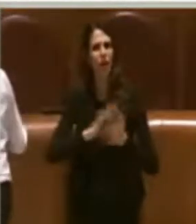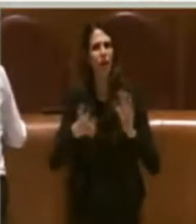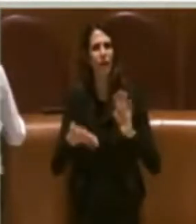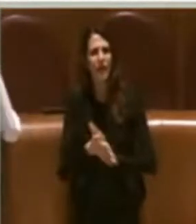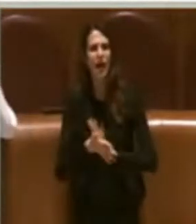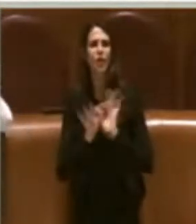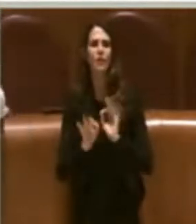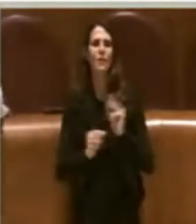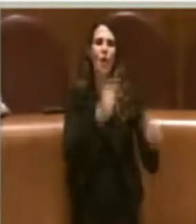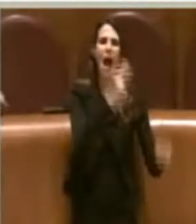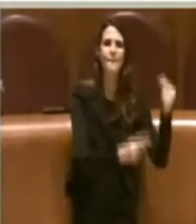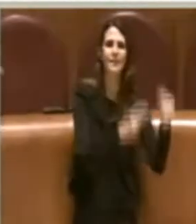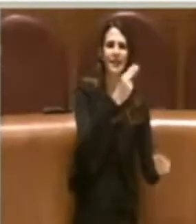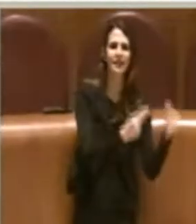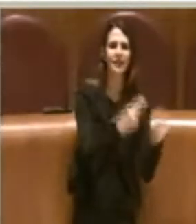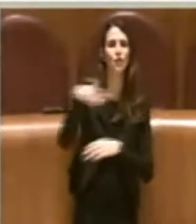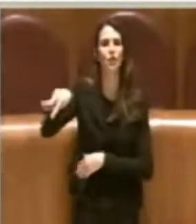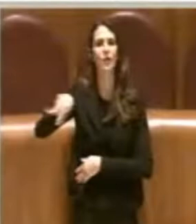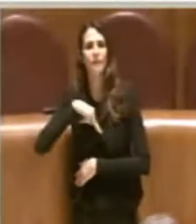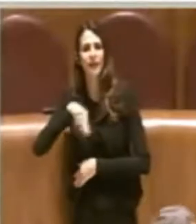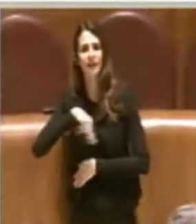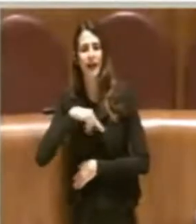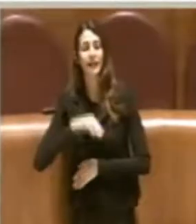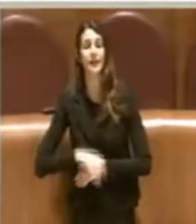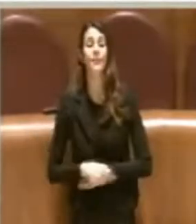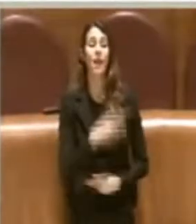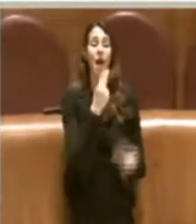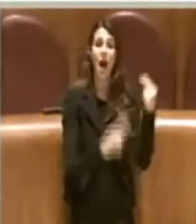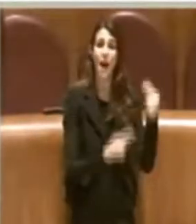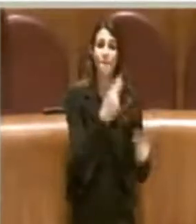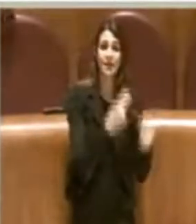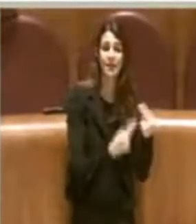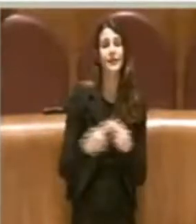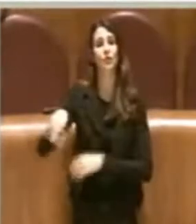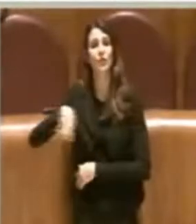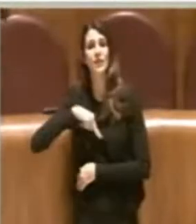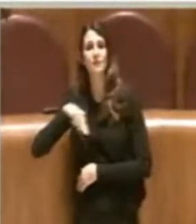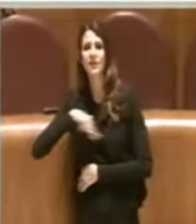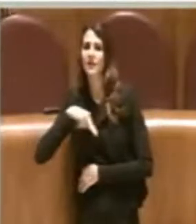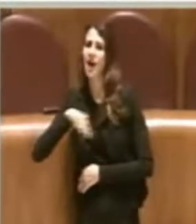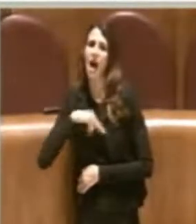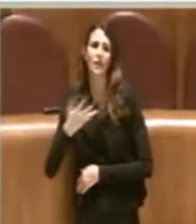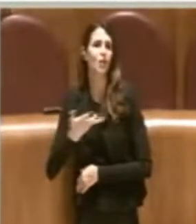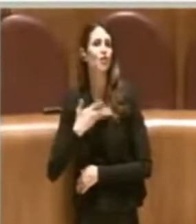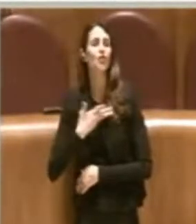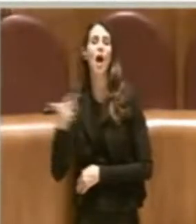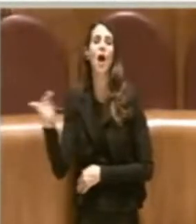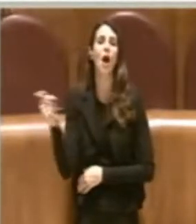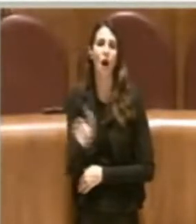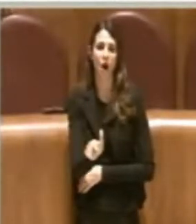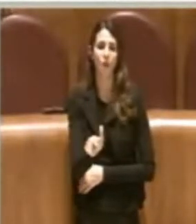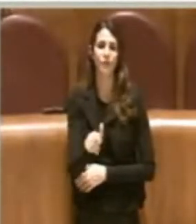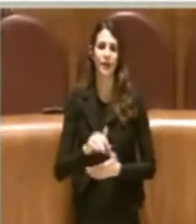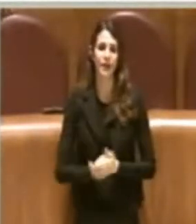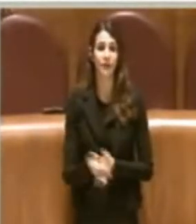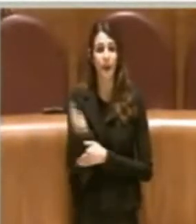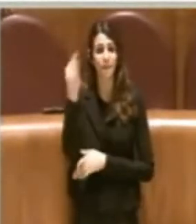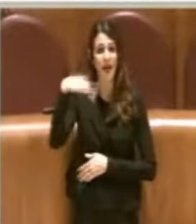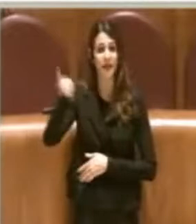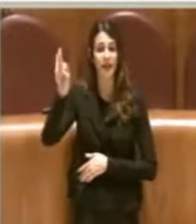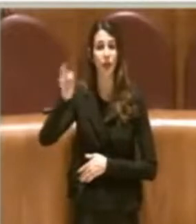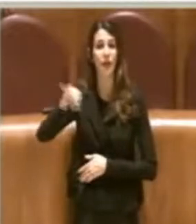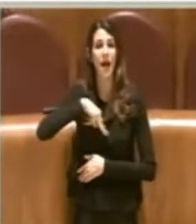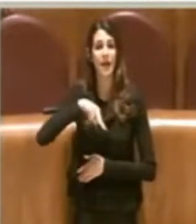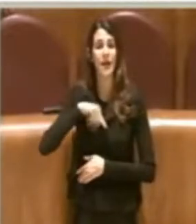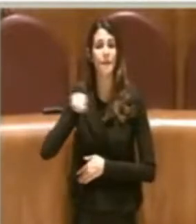l'amministrazione e i privati, sia l'amministrazione che i privati sottoscrivono degli obblighi. Quindi in particolare il privato